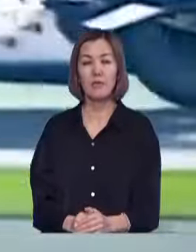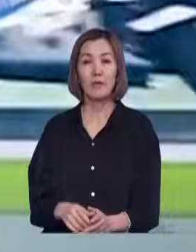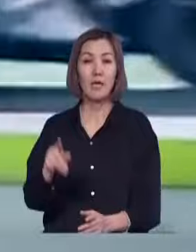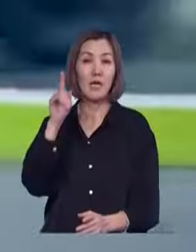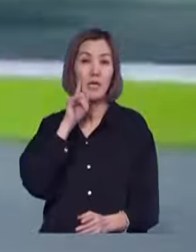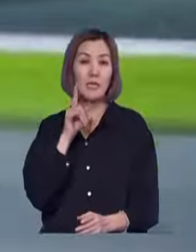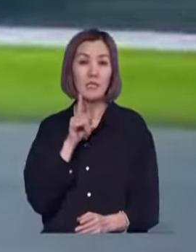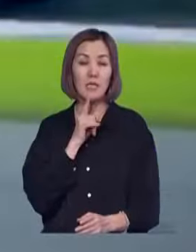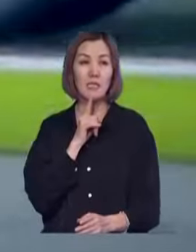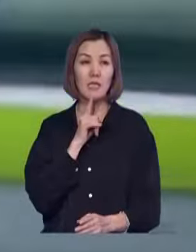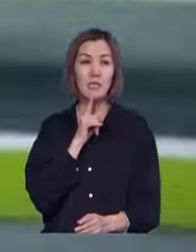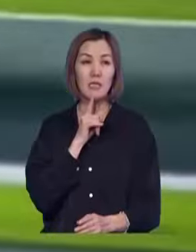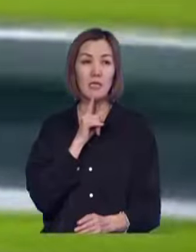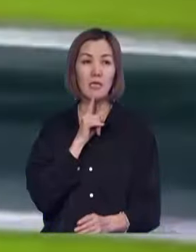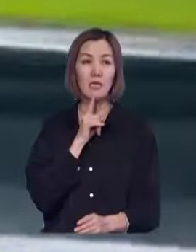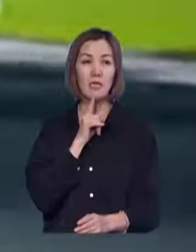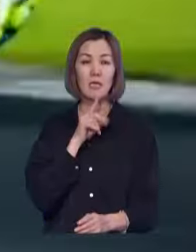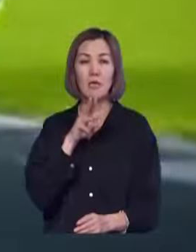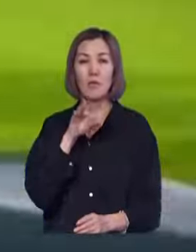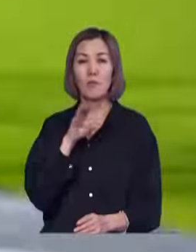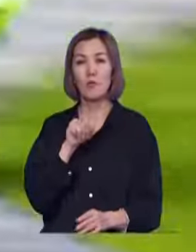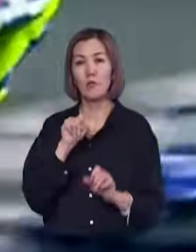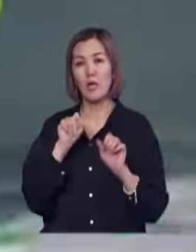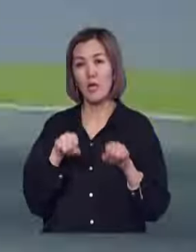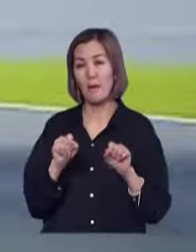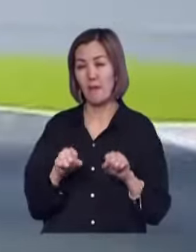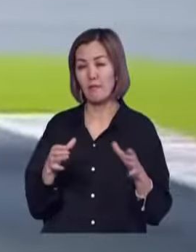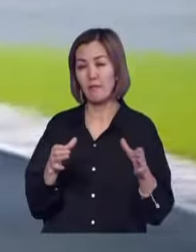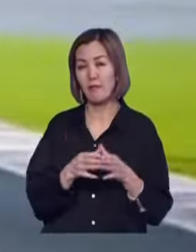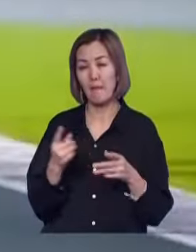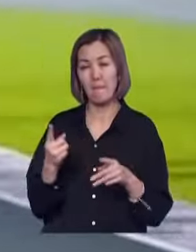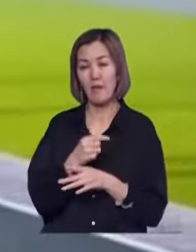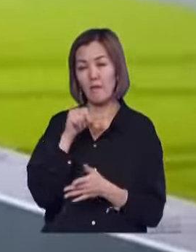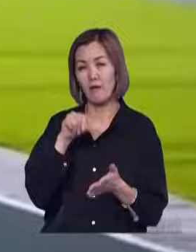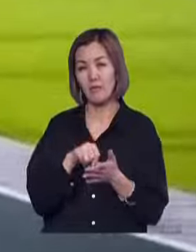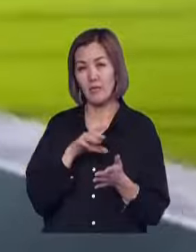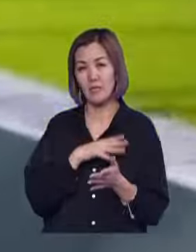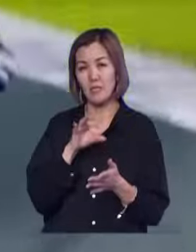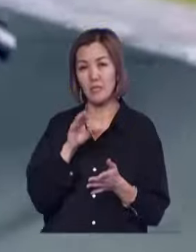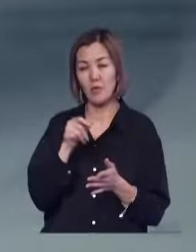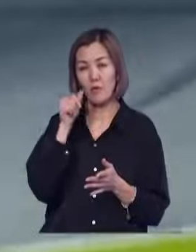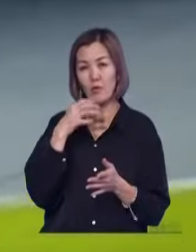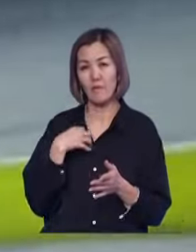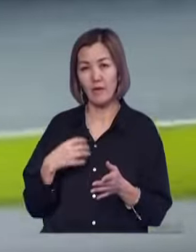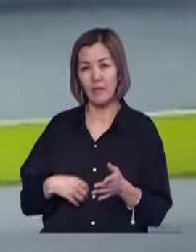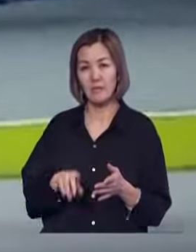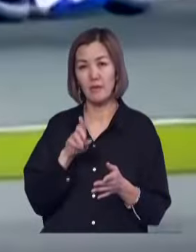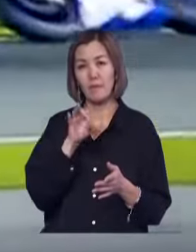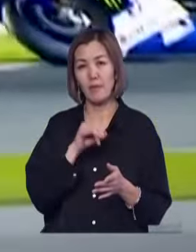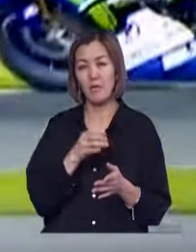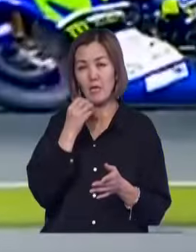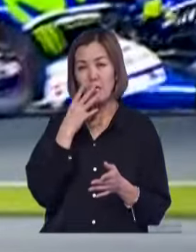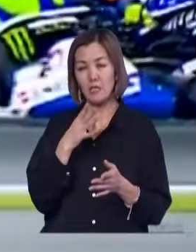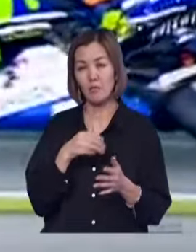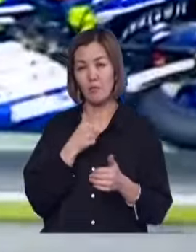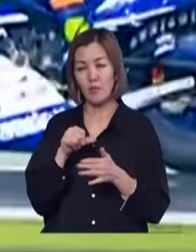Қазақстандық мотокоманда тұңғыш рет әлем чемпионатына қатысады. Мотоцикл мінген жігіттердің айтулы жарысы сәуір айында Франция мен Бельгия және Жапония